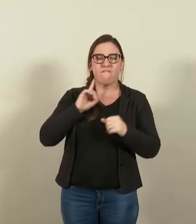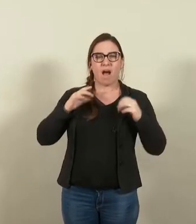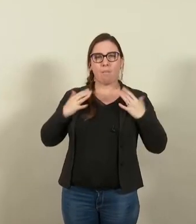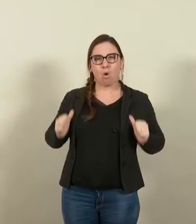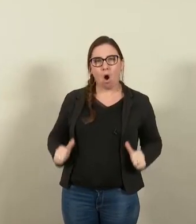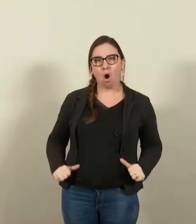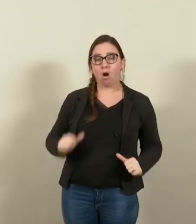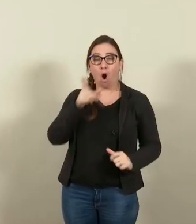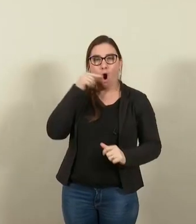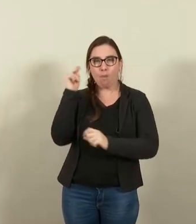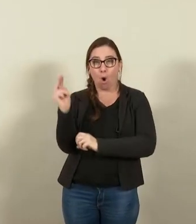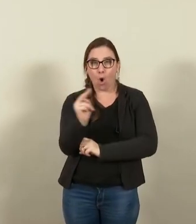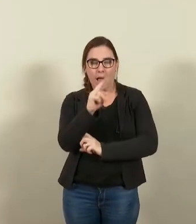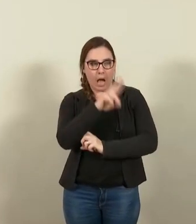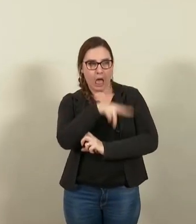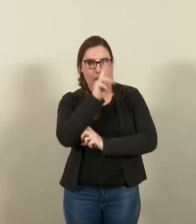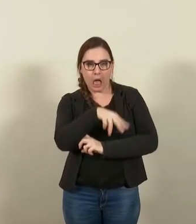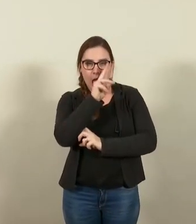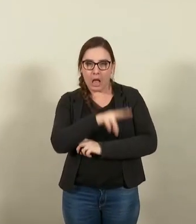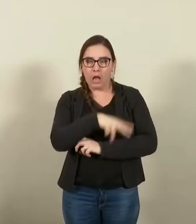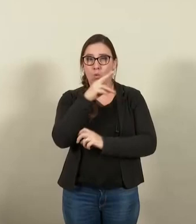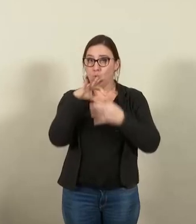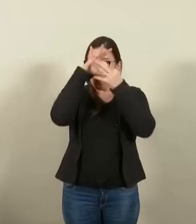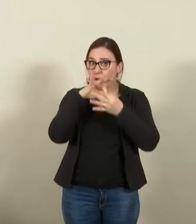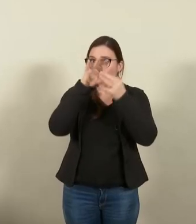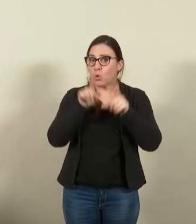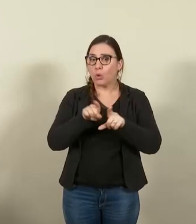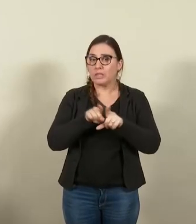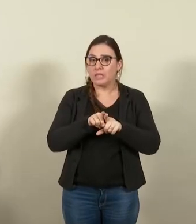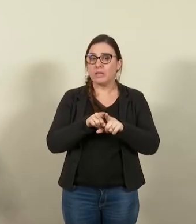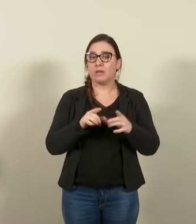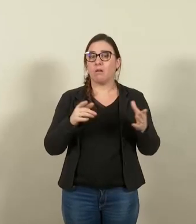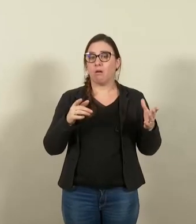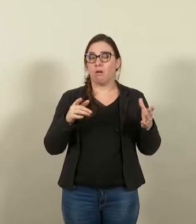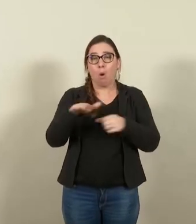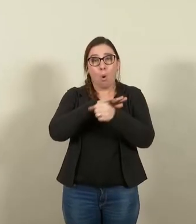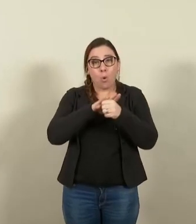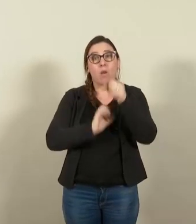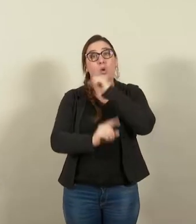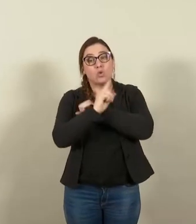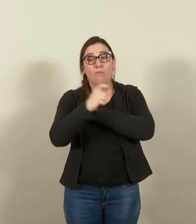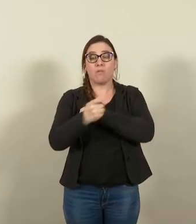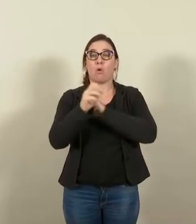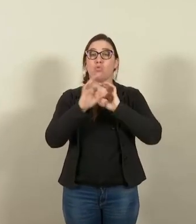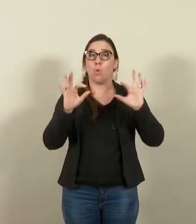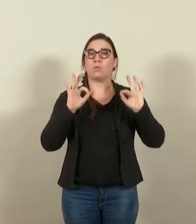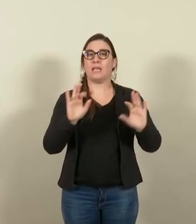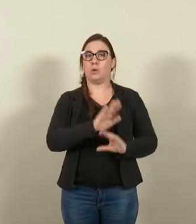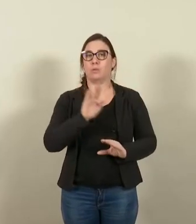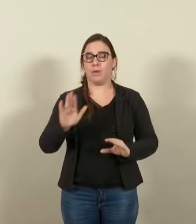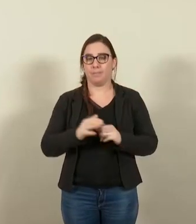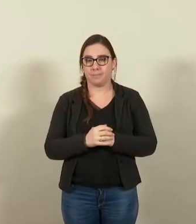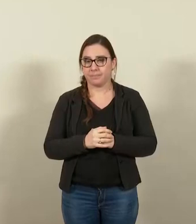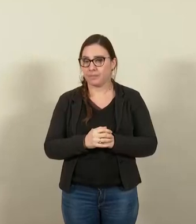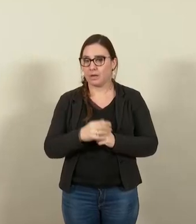regard masculin poussé par des prescriptions religieuse c'est tout sauf une éducation non stéréotypée c'est